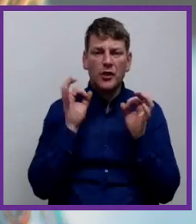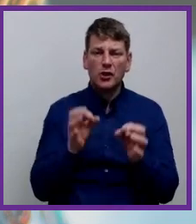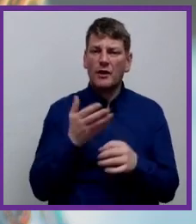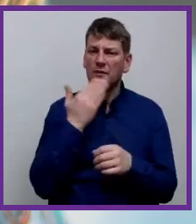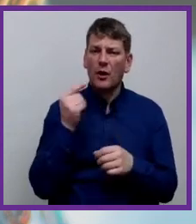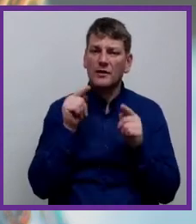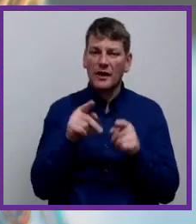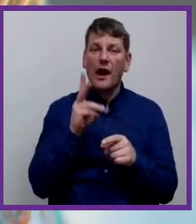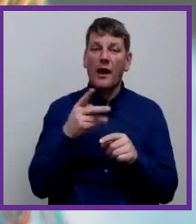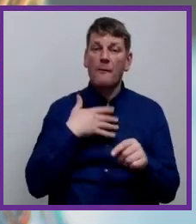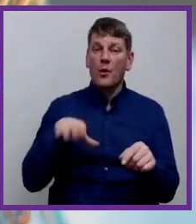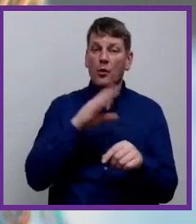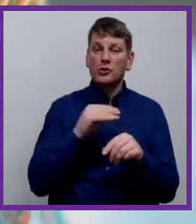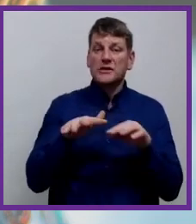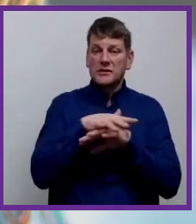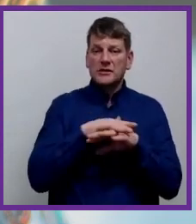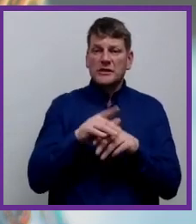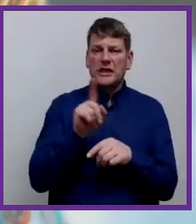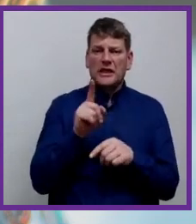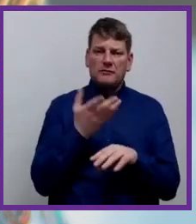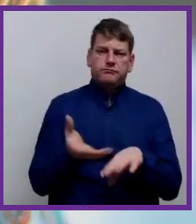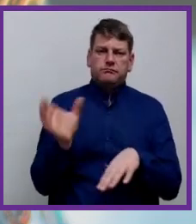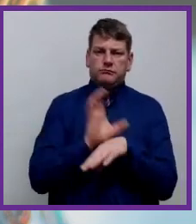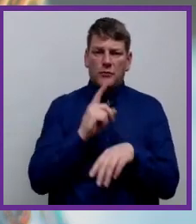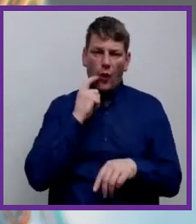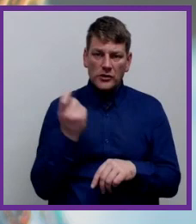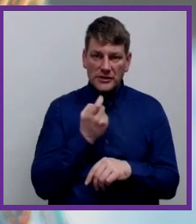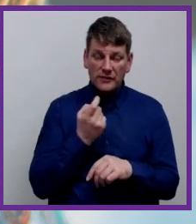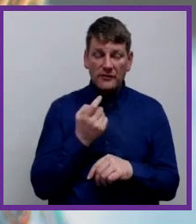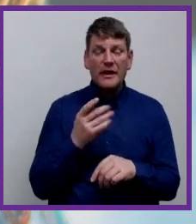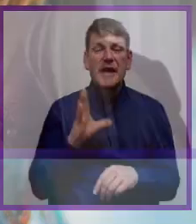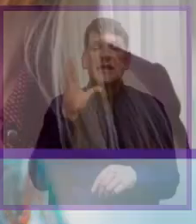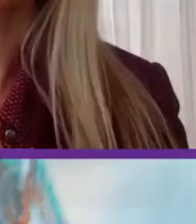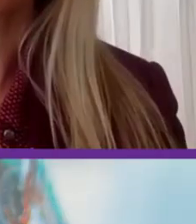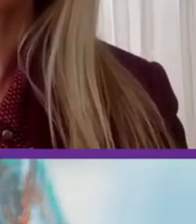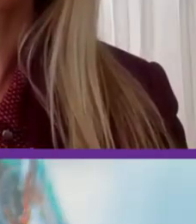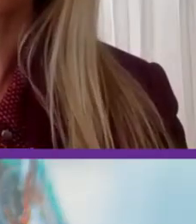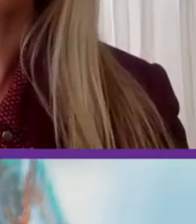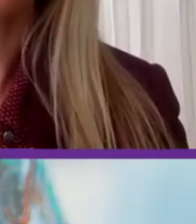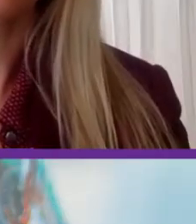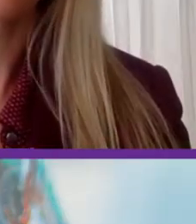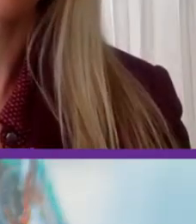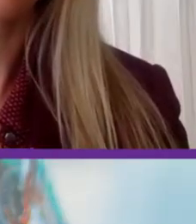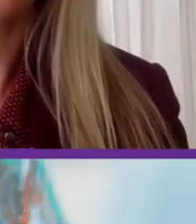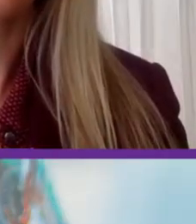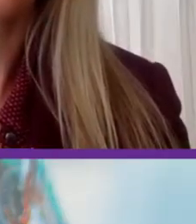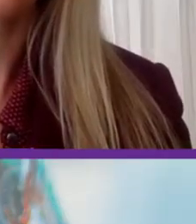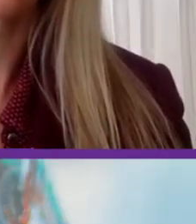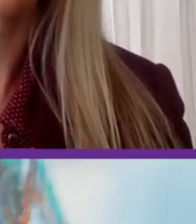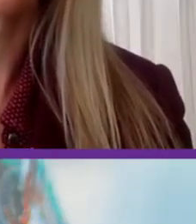ka mūsu sabiedrība ir pārlieku konservatīva, bet iespējams tā ir nogurusi. Ja? Jo Latvijas